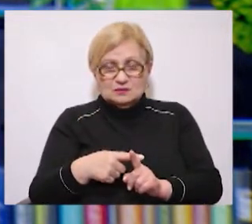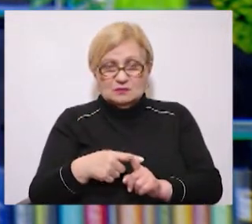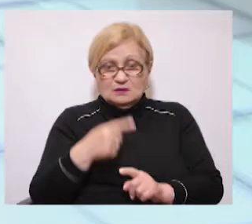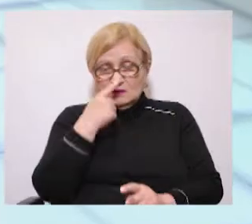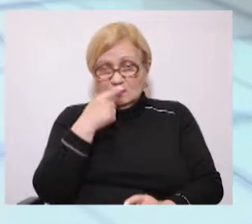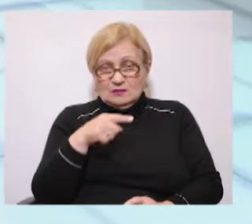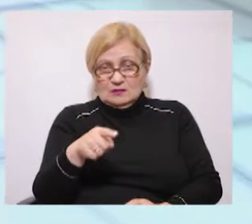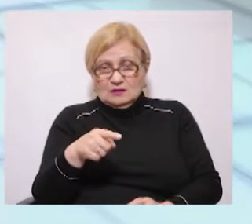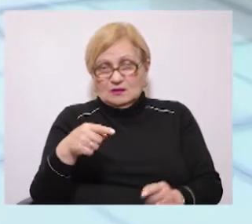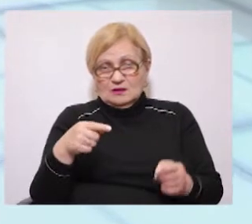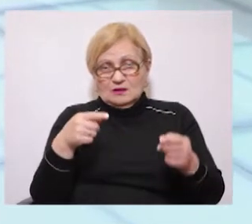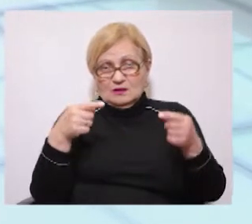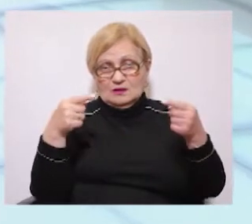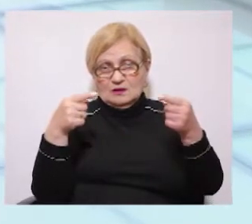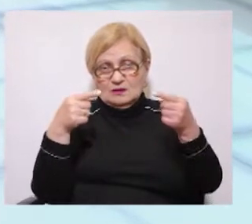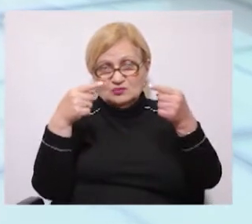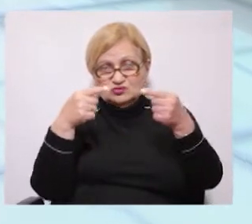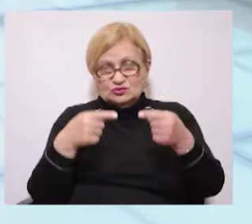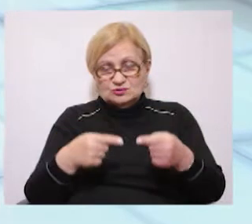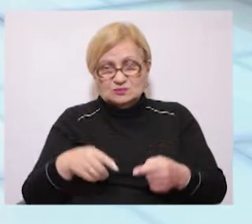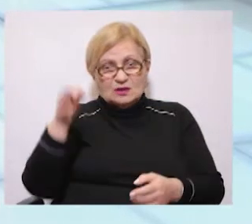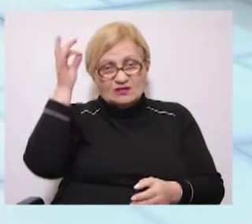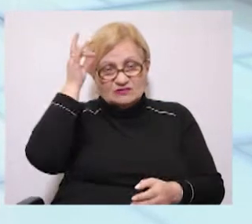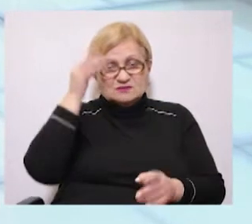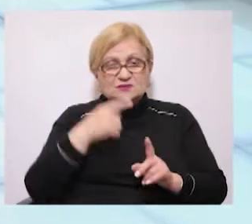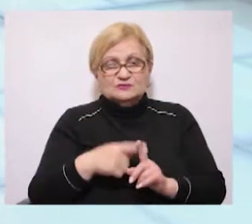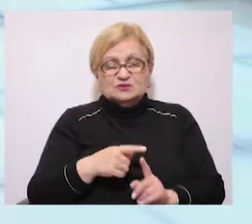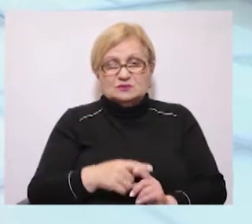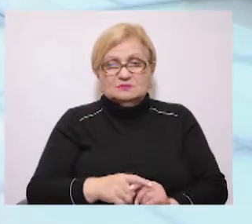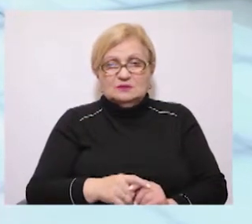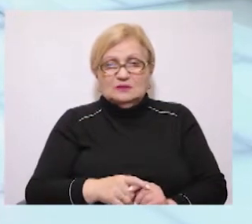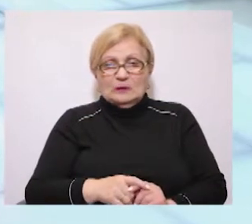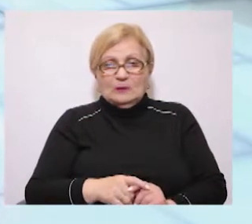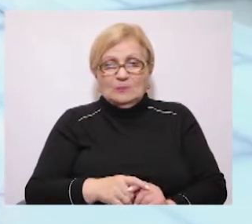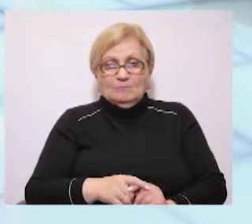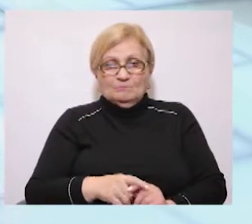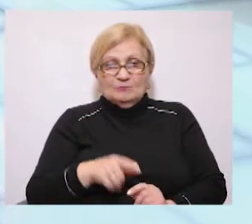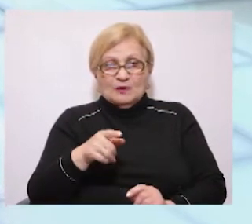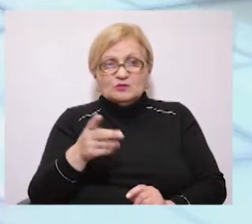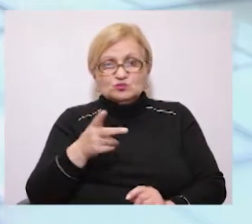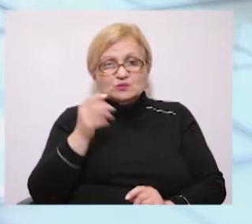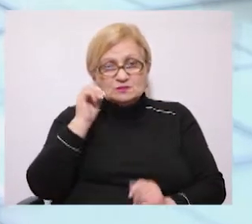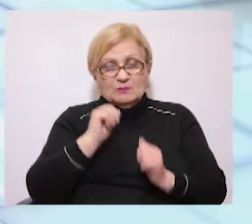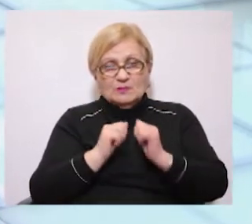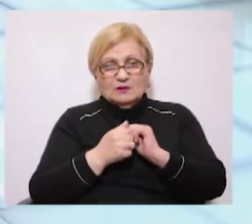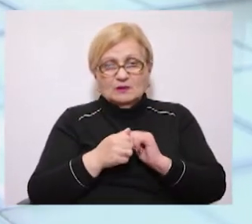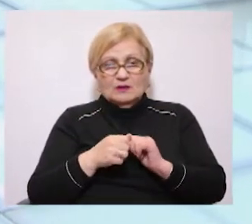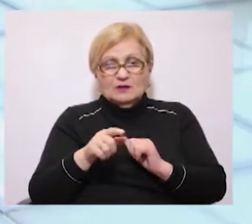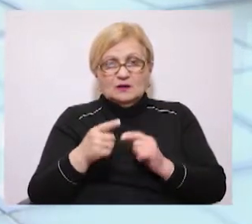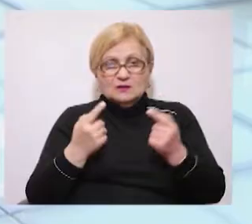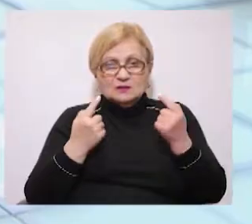მერე საბამისად გავიხსენებთ, რა თქმა უნდა, შეკრებას. ამას უნდა დამახსოვრება. აქ